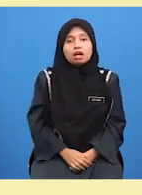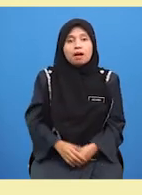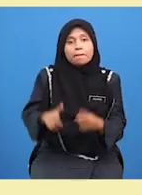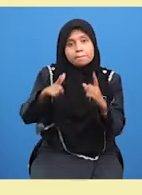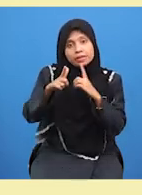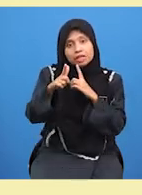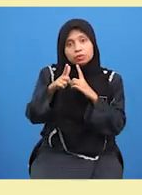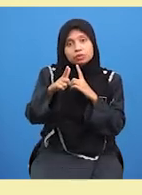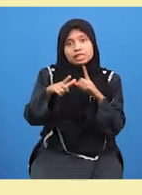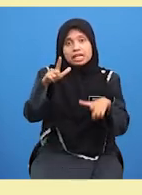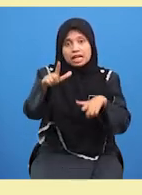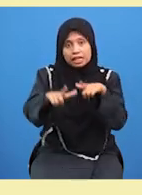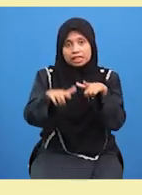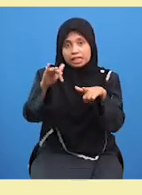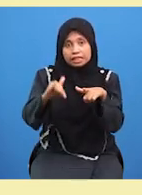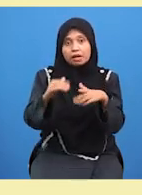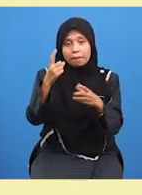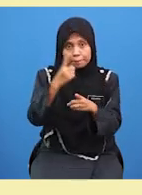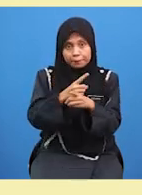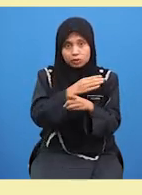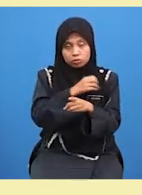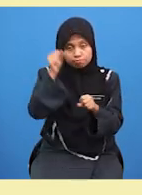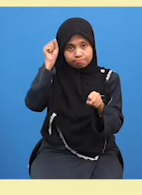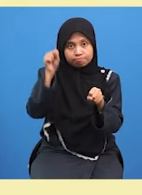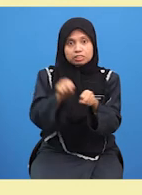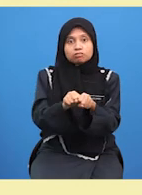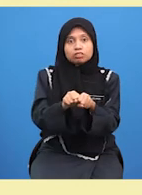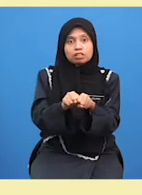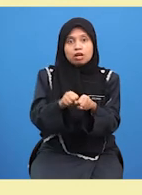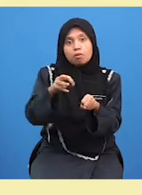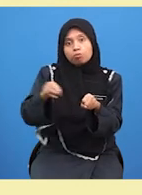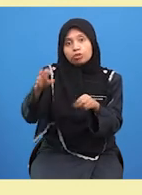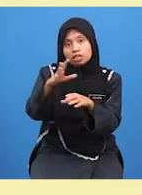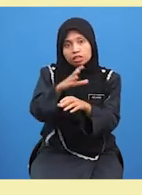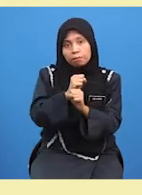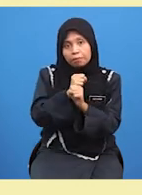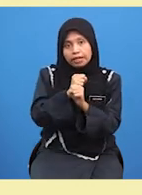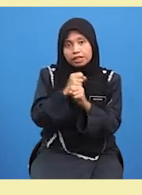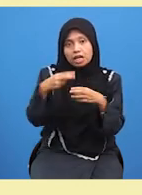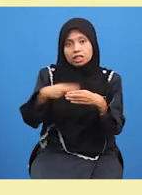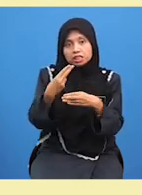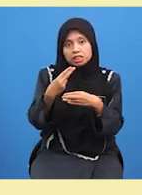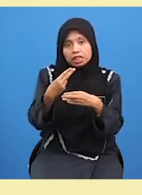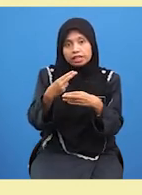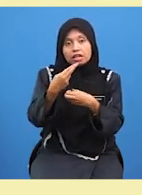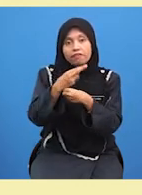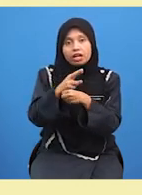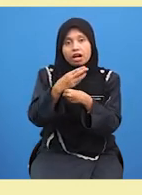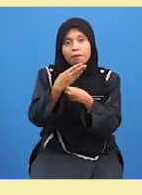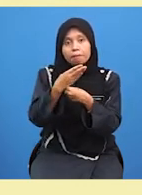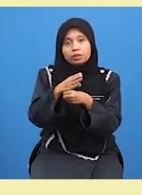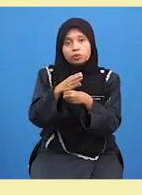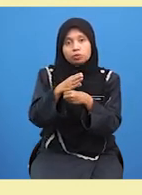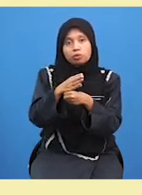Melalui langkah pemilihan teknologi yang betul dan sesuai, murid dapat menghasilkan reka bentuk produk